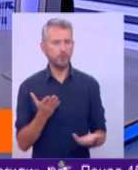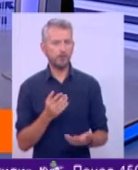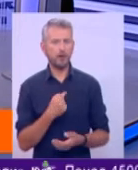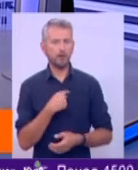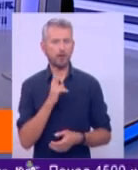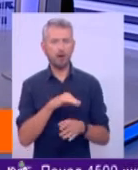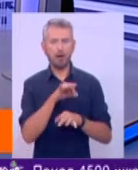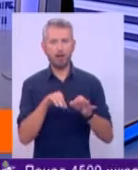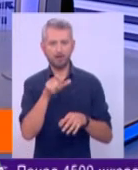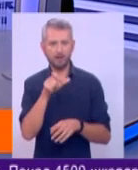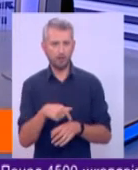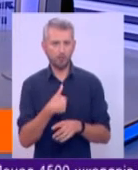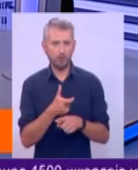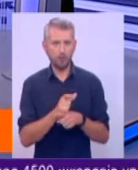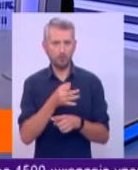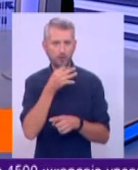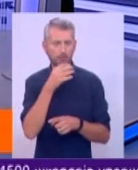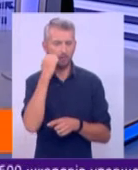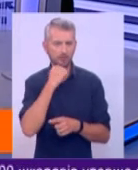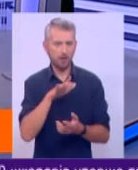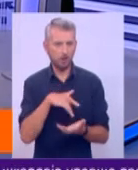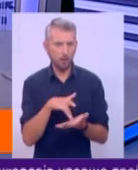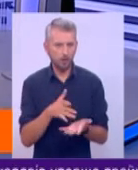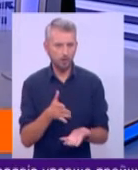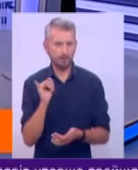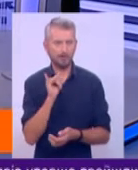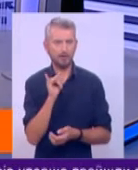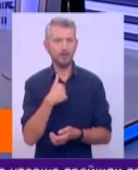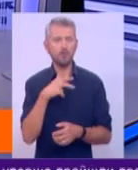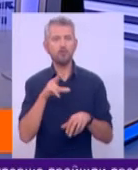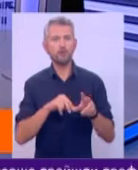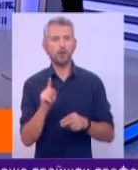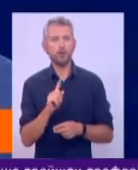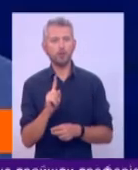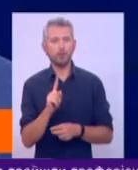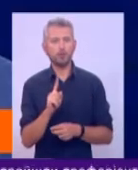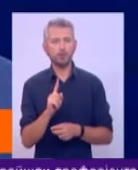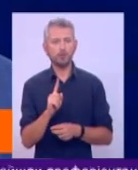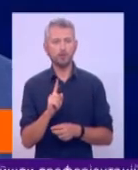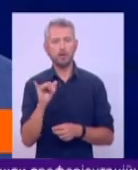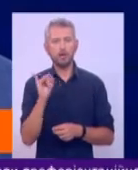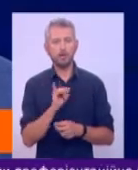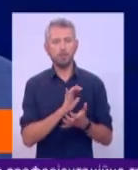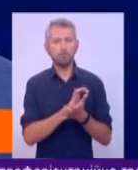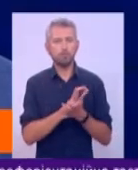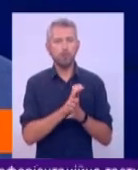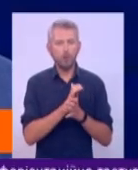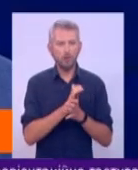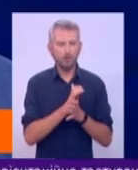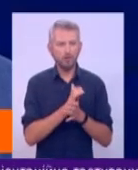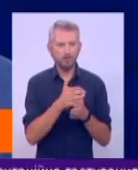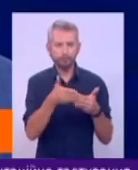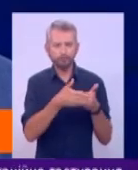как архитектор, мне очень нравится старый город, и я считаю, что и плотность старой застройки,